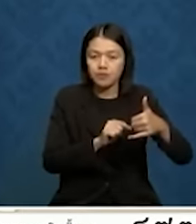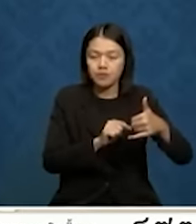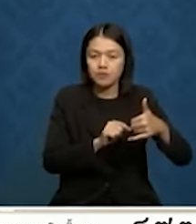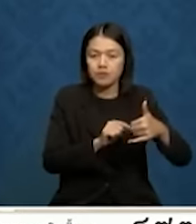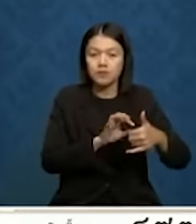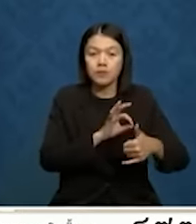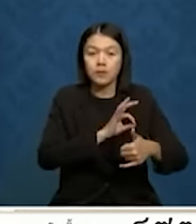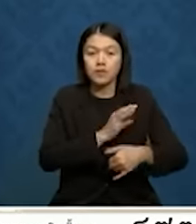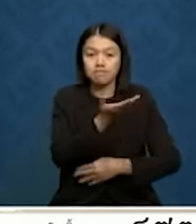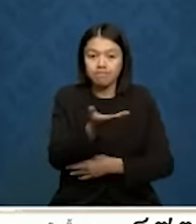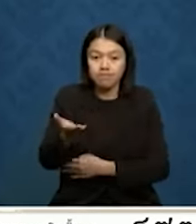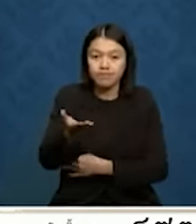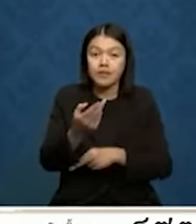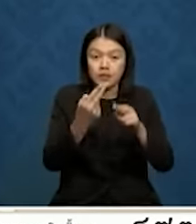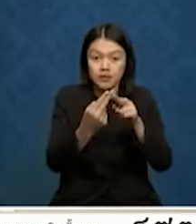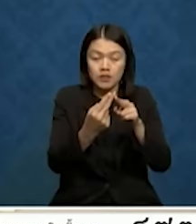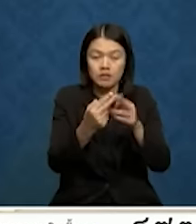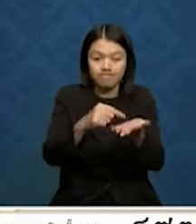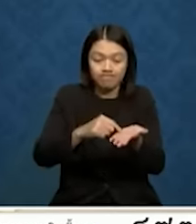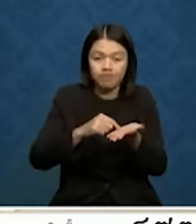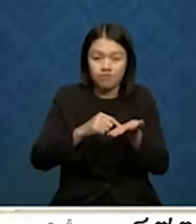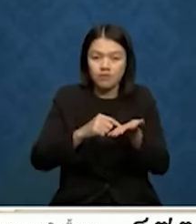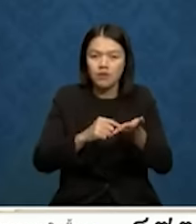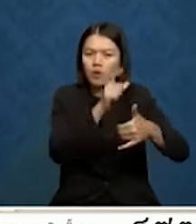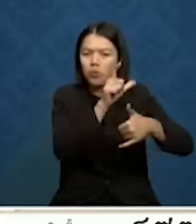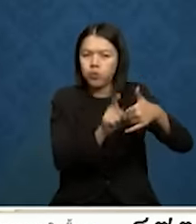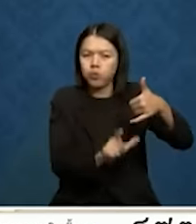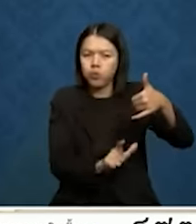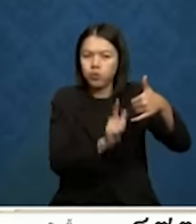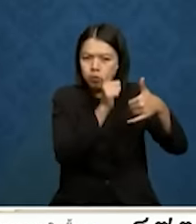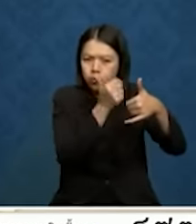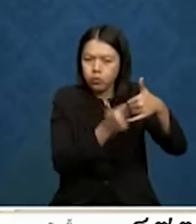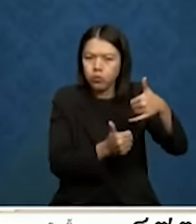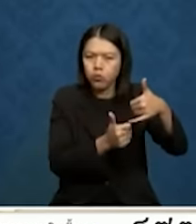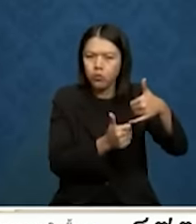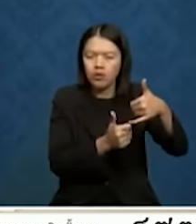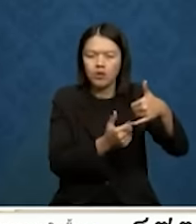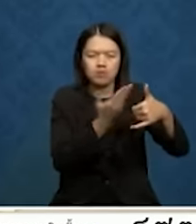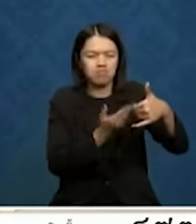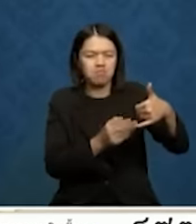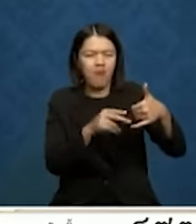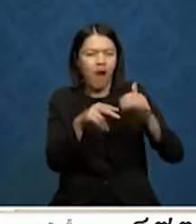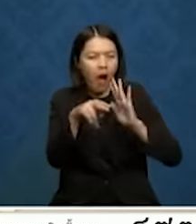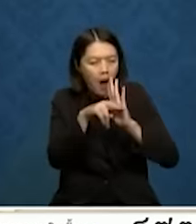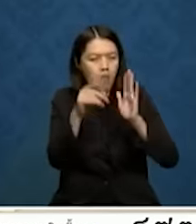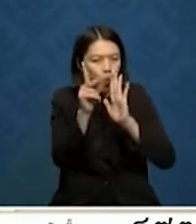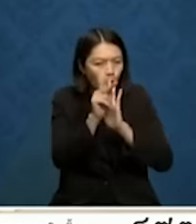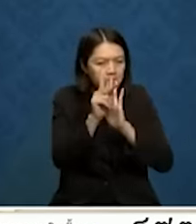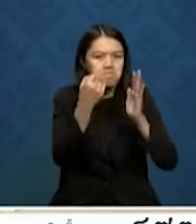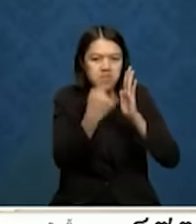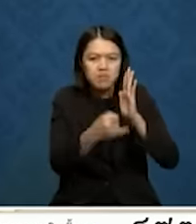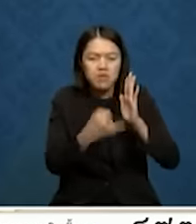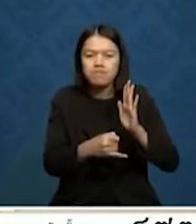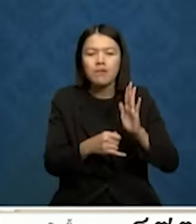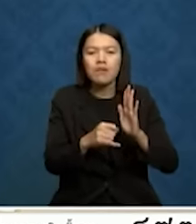มาชิกเสนอชื่อบุคคลที่มีคุณสมบัติและไม่มีลักษณะต้องห้ามตามรัฐธรรมนูญ